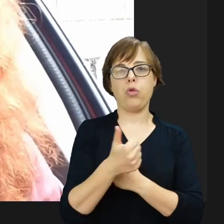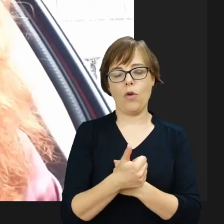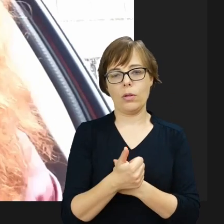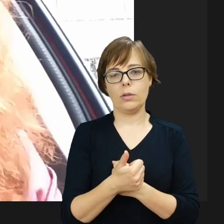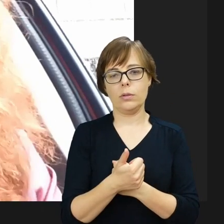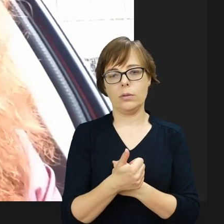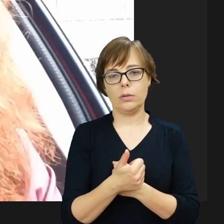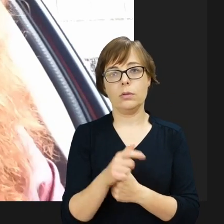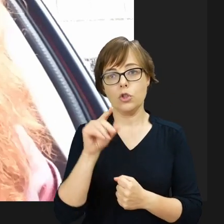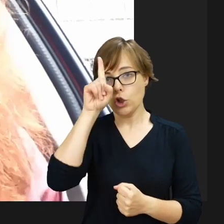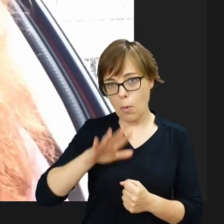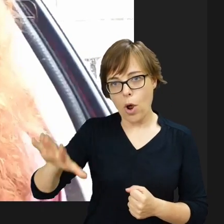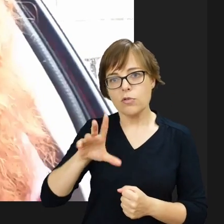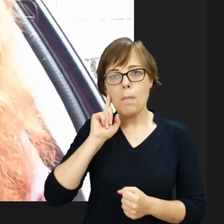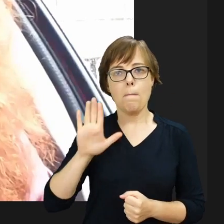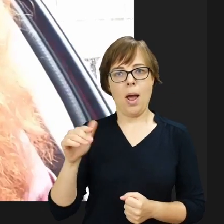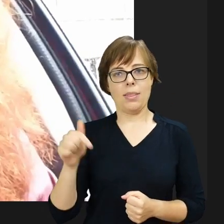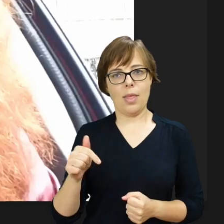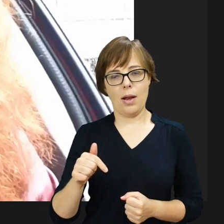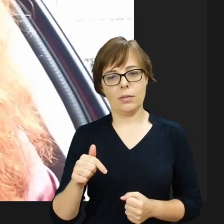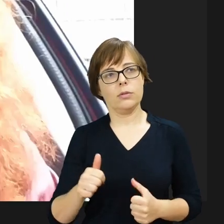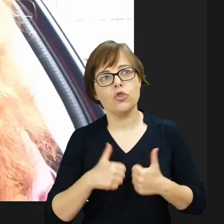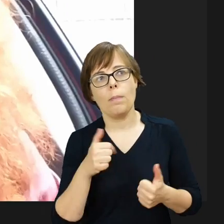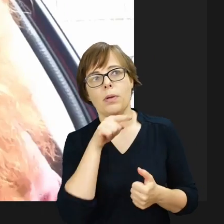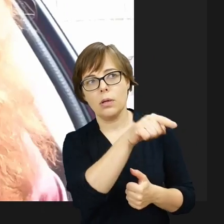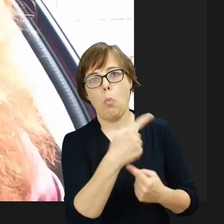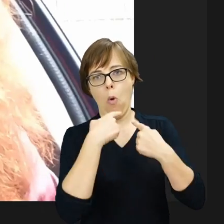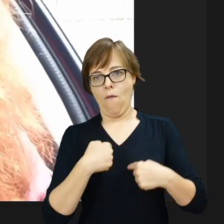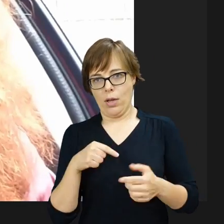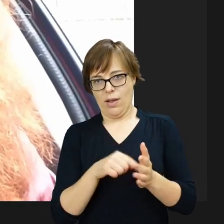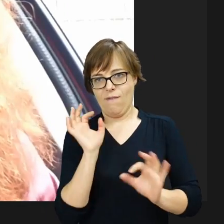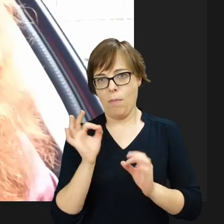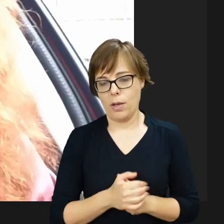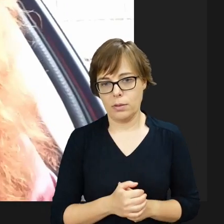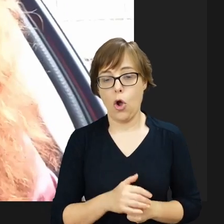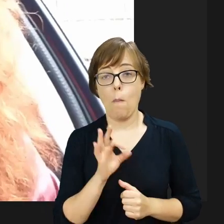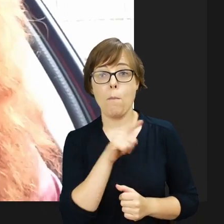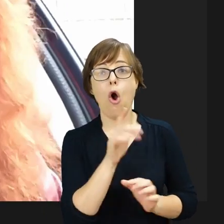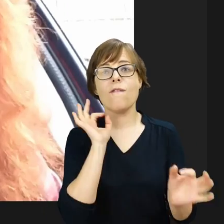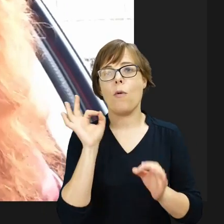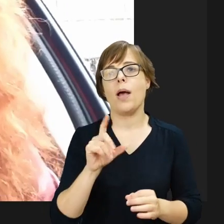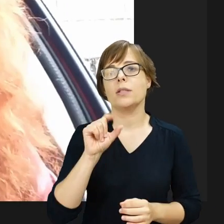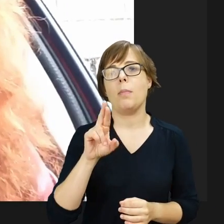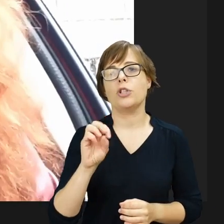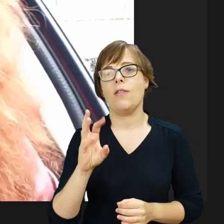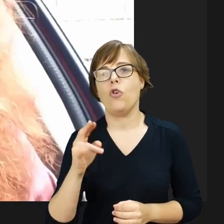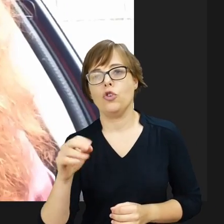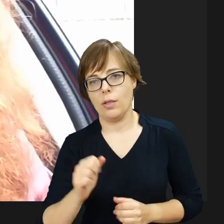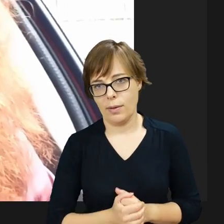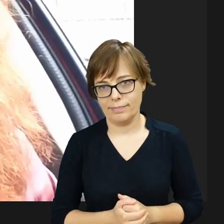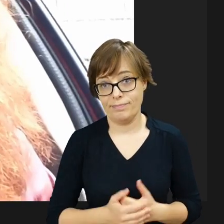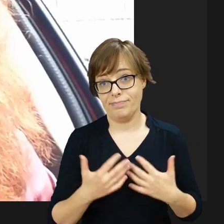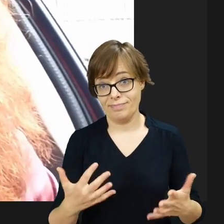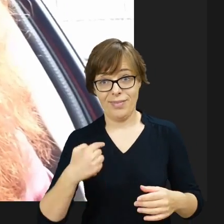jest interes społeczny ważny w udzieleniu mi tej informacji, ponieważ jest to informacja przetworzona. Odpowiedziałam,